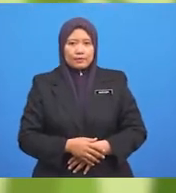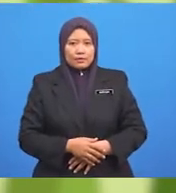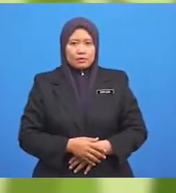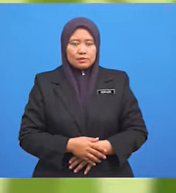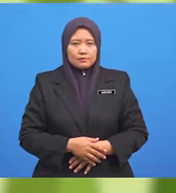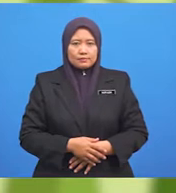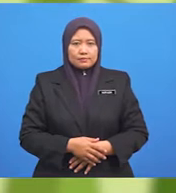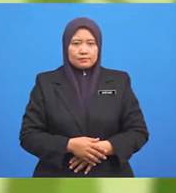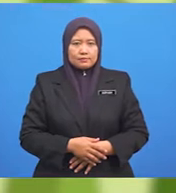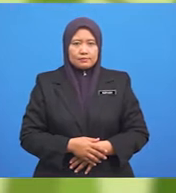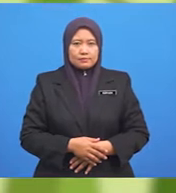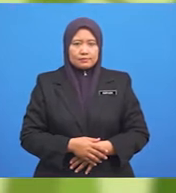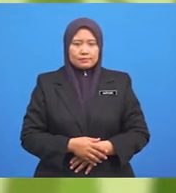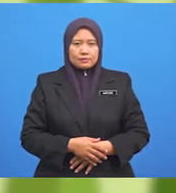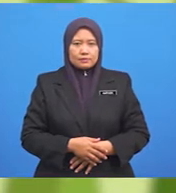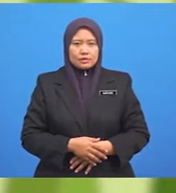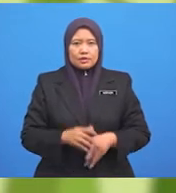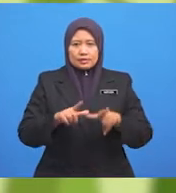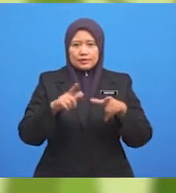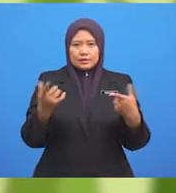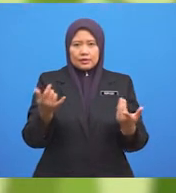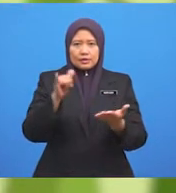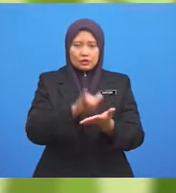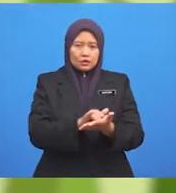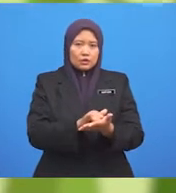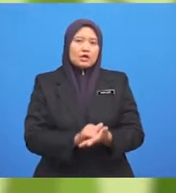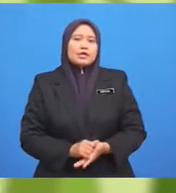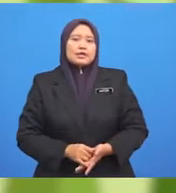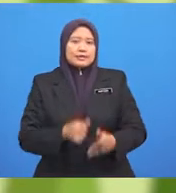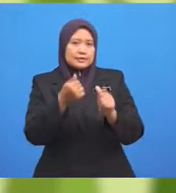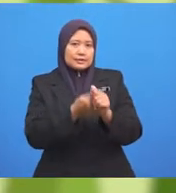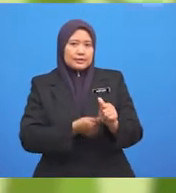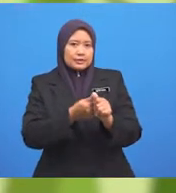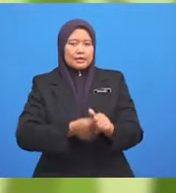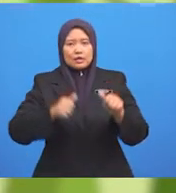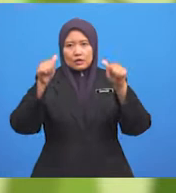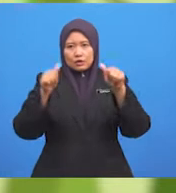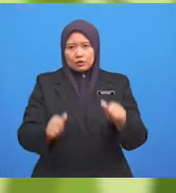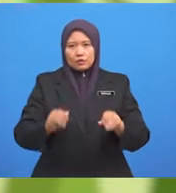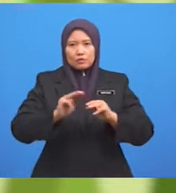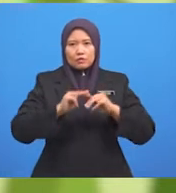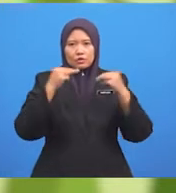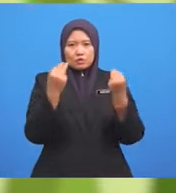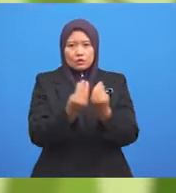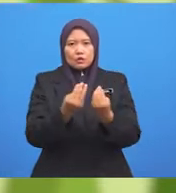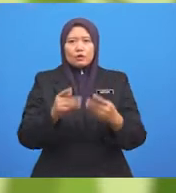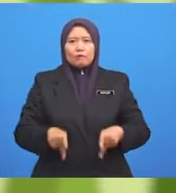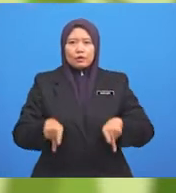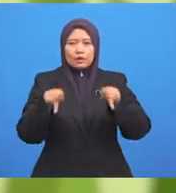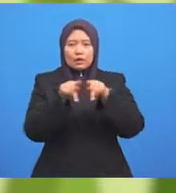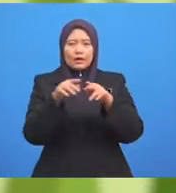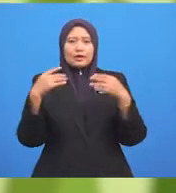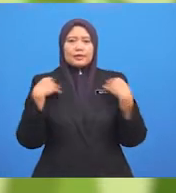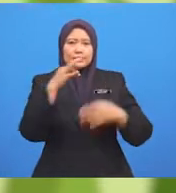perpaduan akan dicapai. Selain itu, setiap anggota masyarakat perlulah